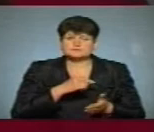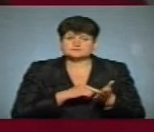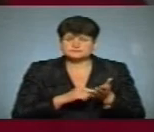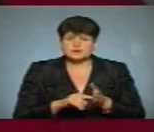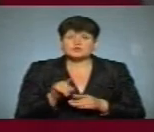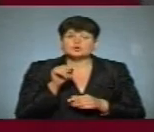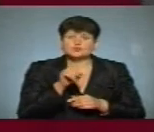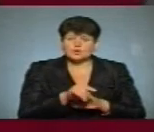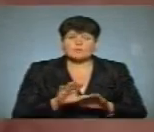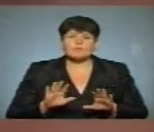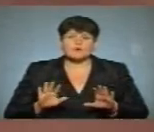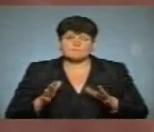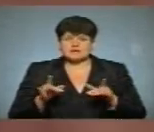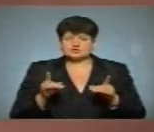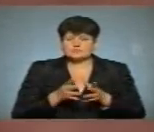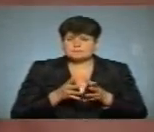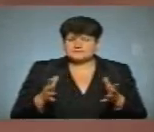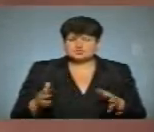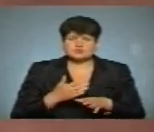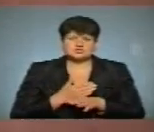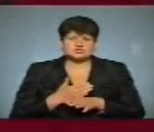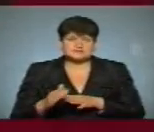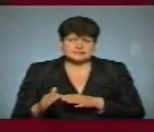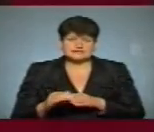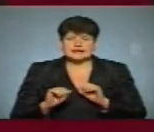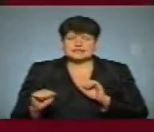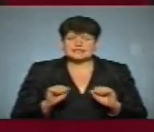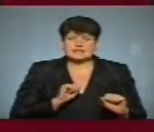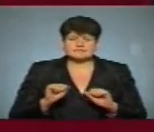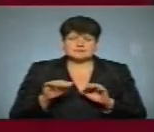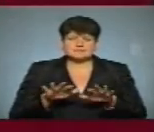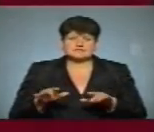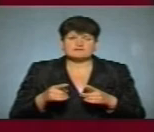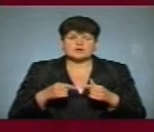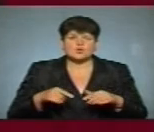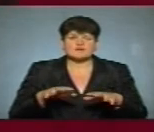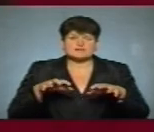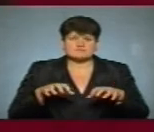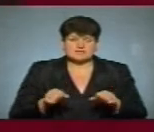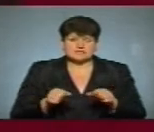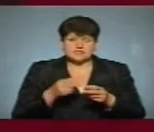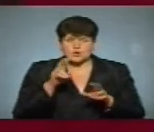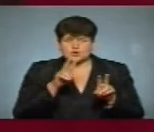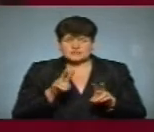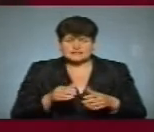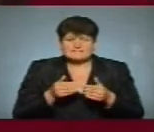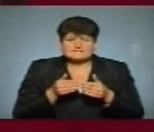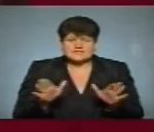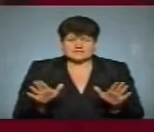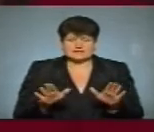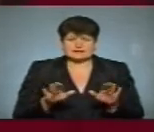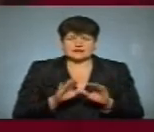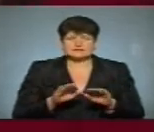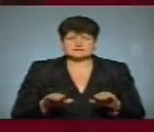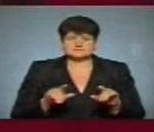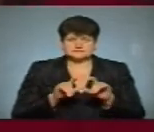той момент, що більша частина керівників місцевих органів влади розглядає відкриття дошкільних закладів